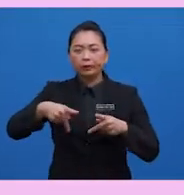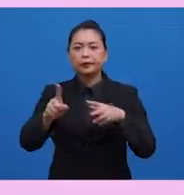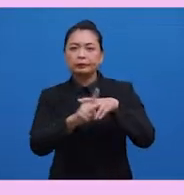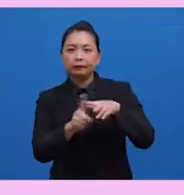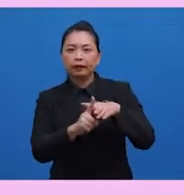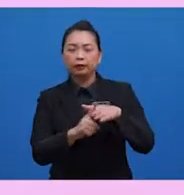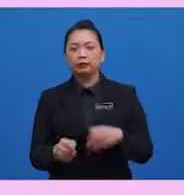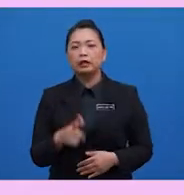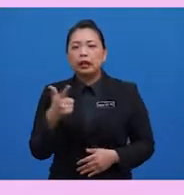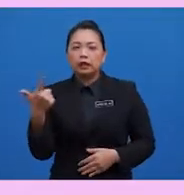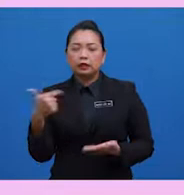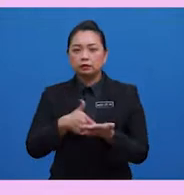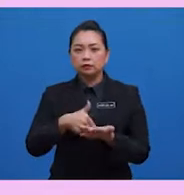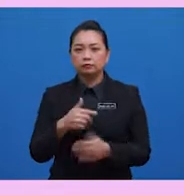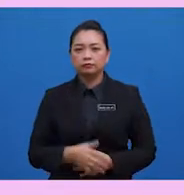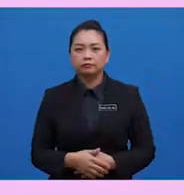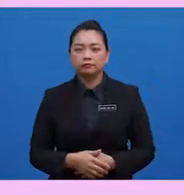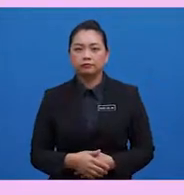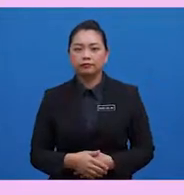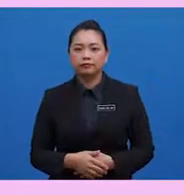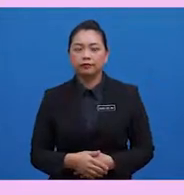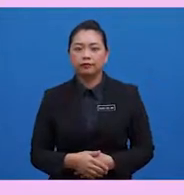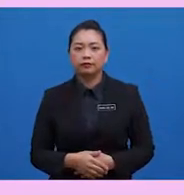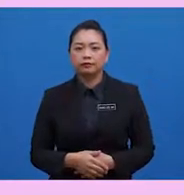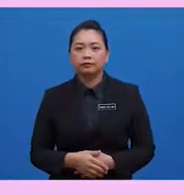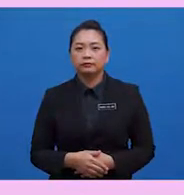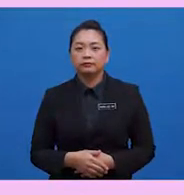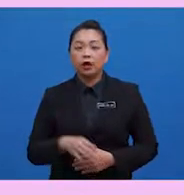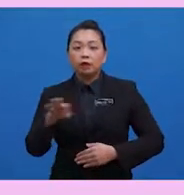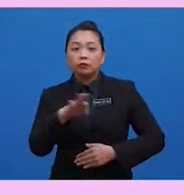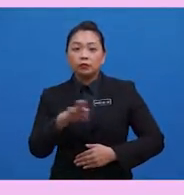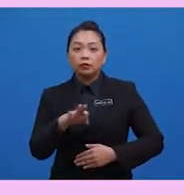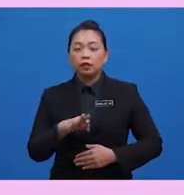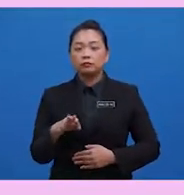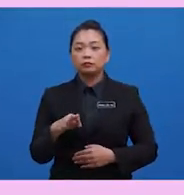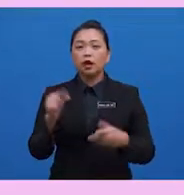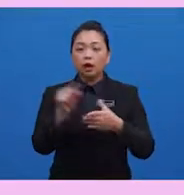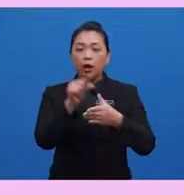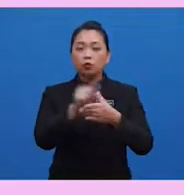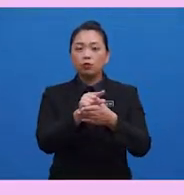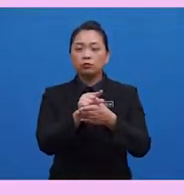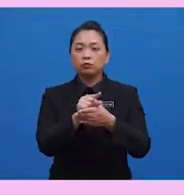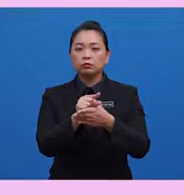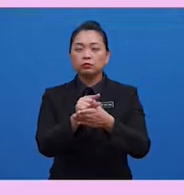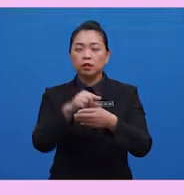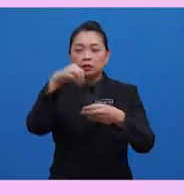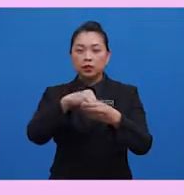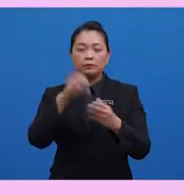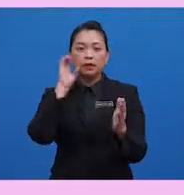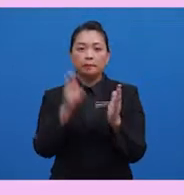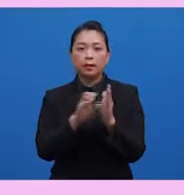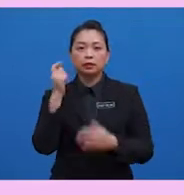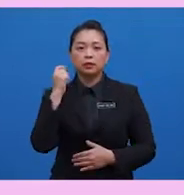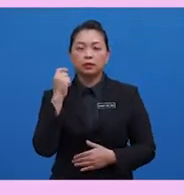selipar dan lain-lain lagi. Manakala, faktor yang menyebabkan gangguan ekosistem akuatik di dalam gambar